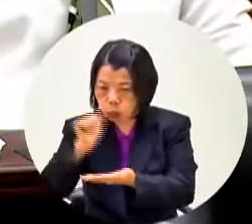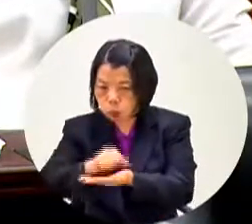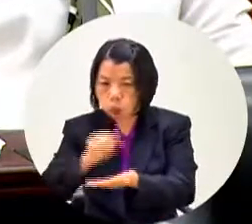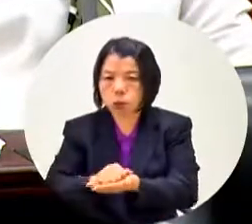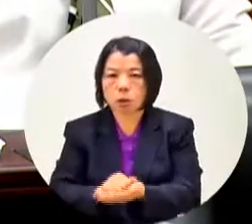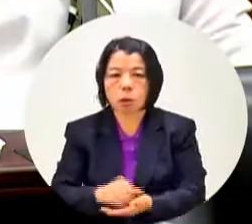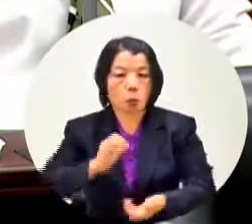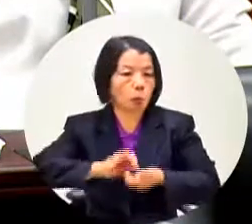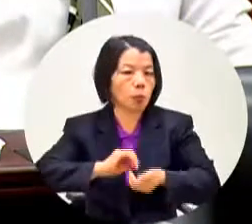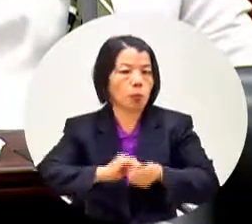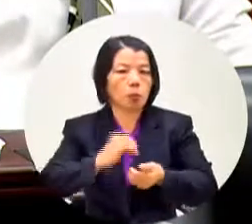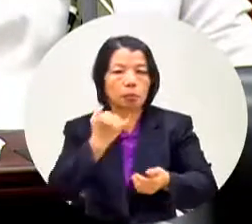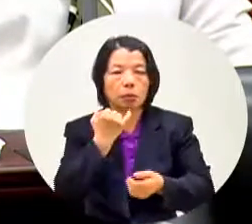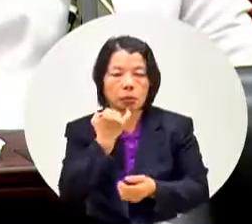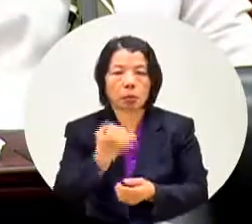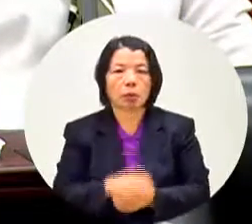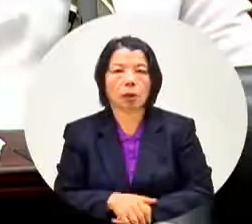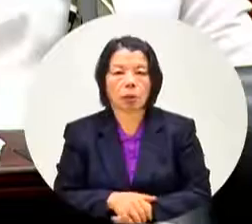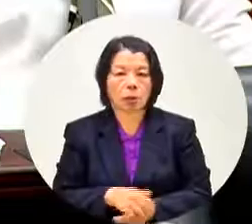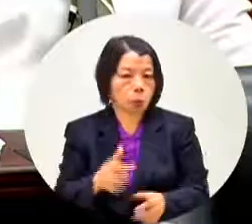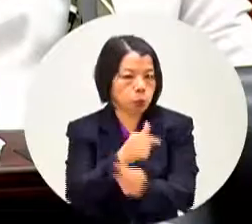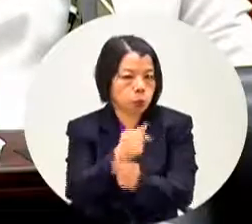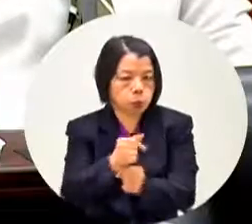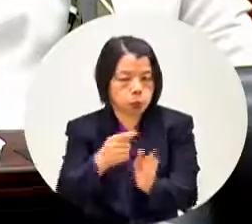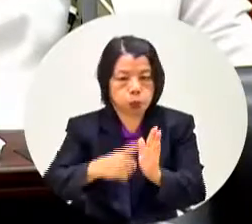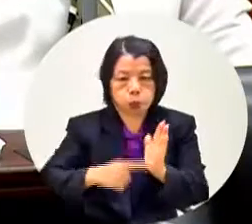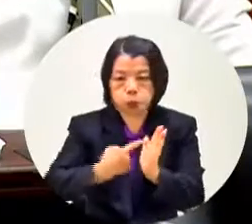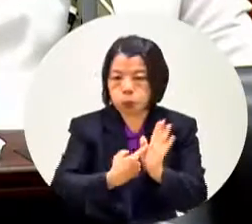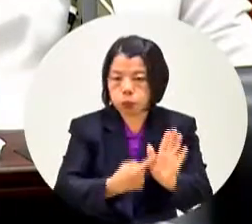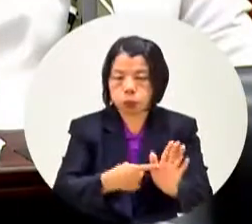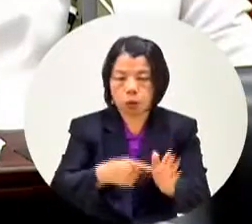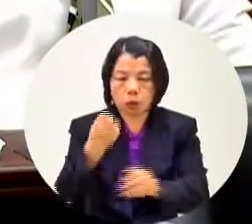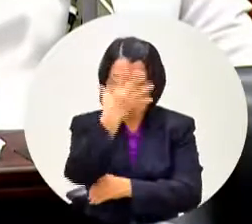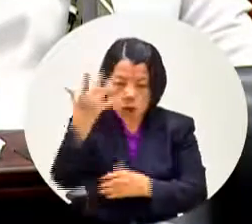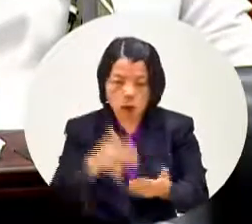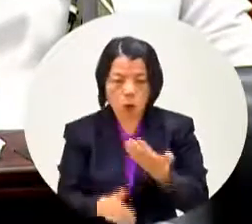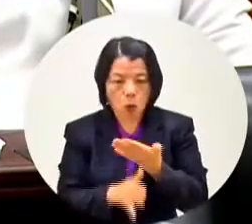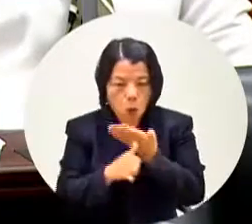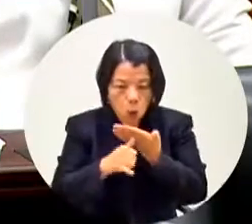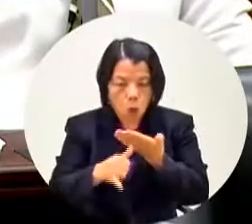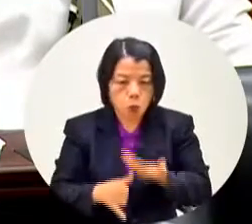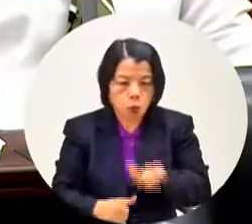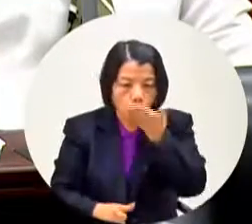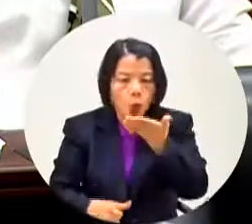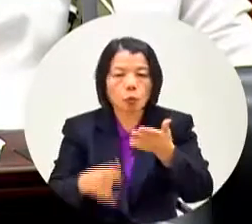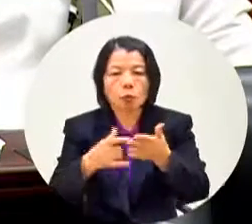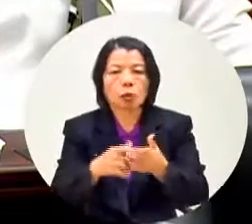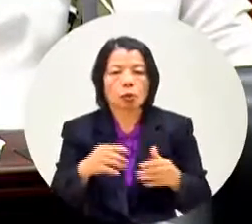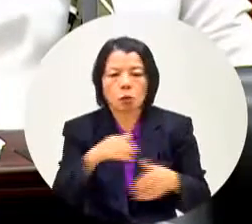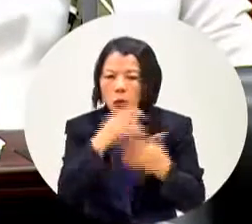请局长多帮忙。 好，一定的，黄秋英，谢谢。如果能保留，我们当然愿意保留啊。 嗯，好。